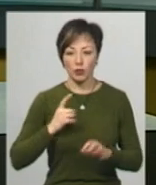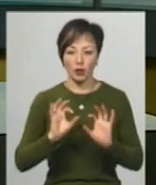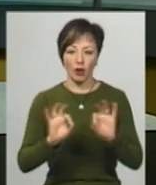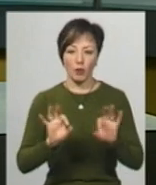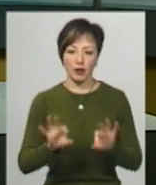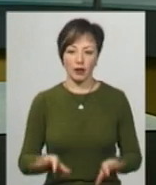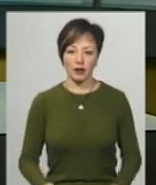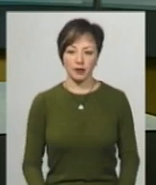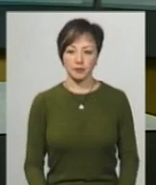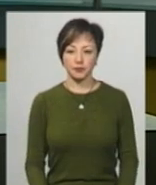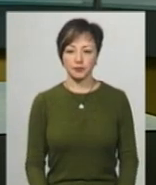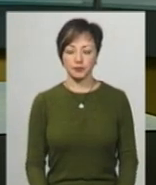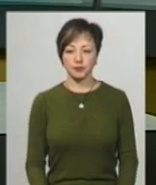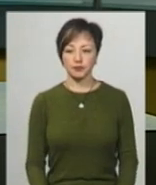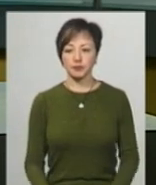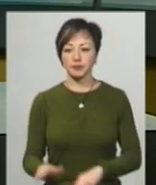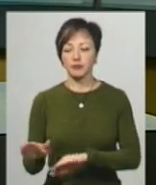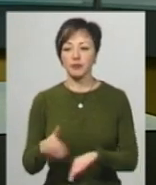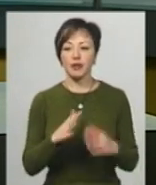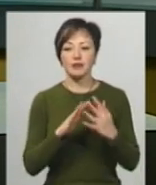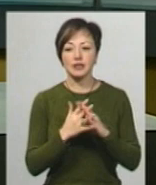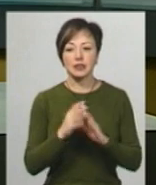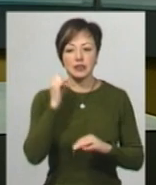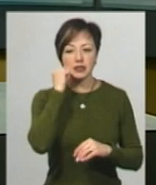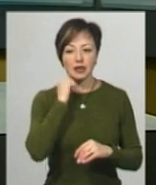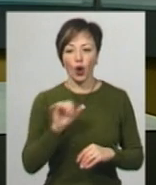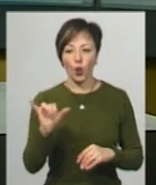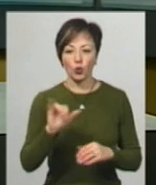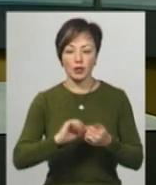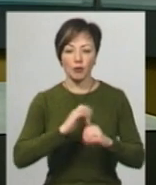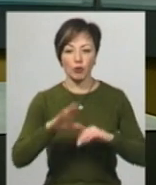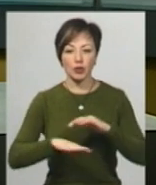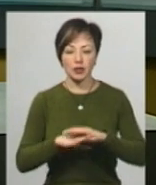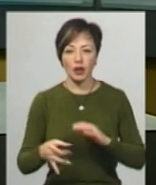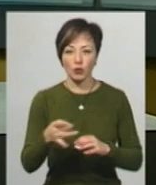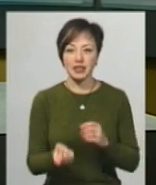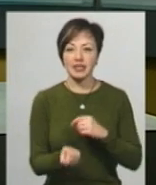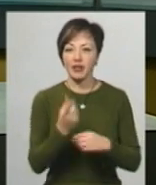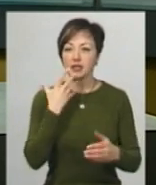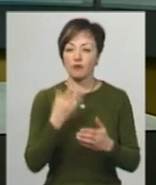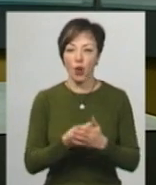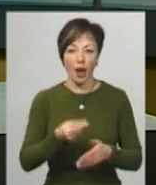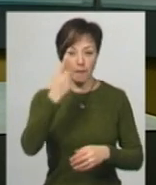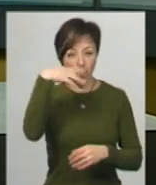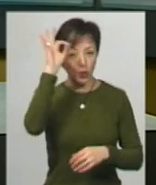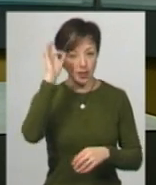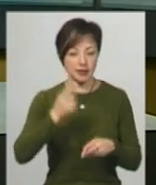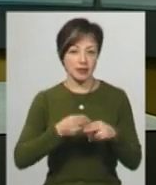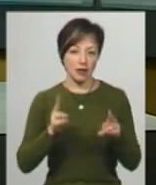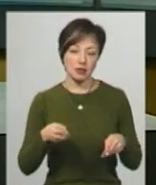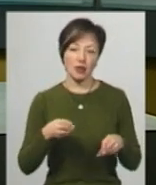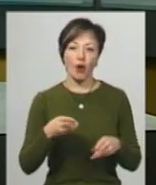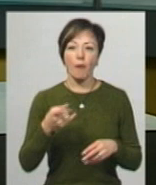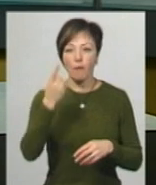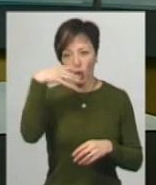коментарі. У селищі Стара Ушиця Кам'янець-Подільського району з'явилася своя поліцейська станція та поліцейський